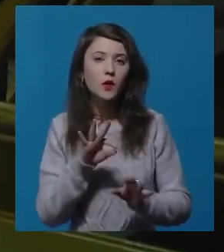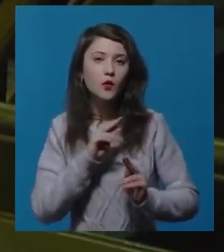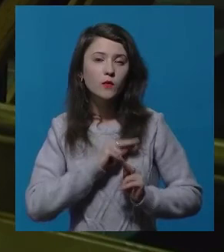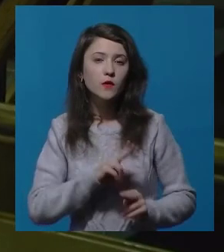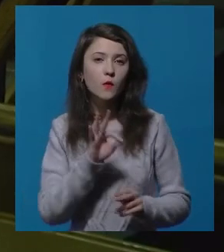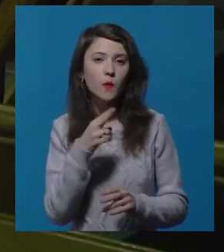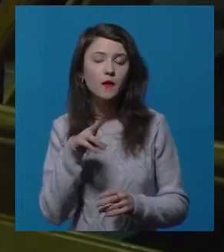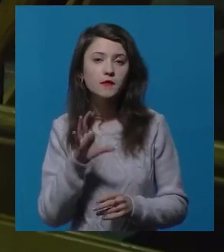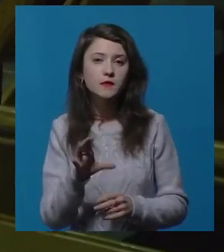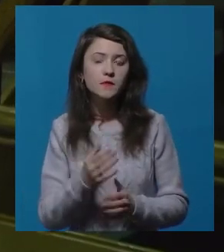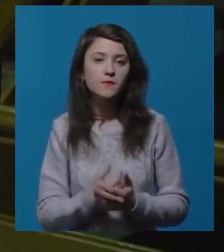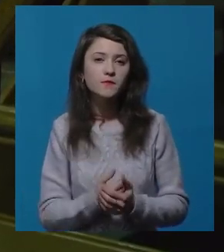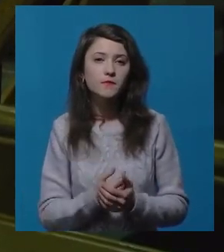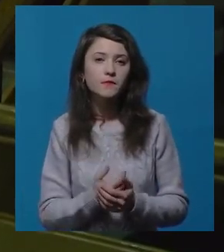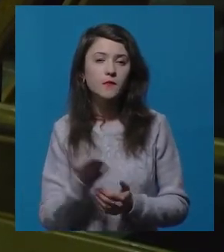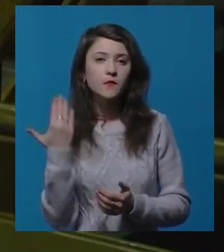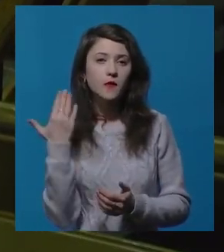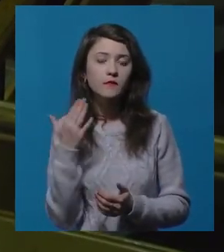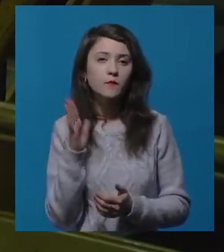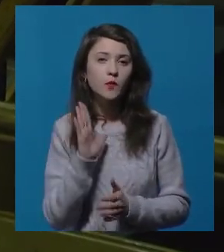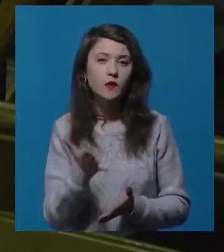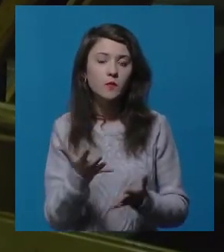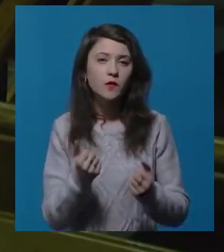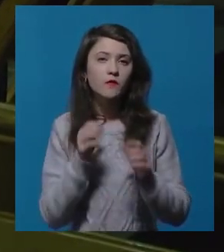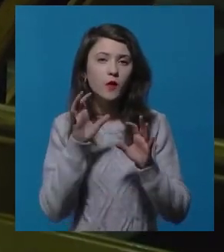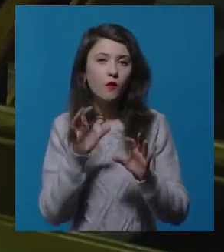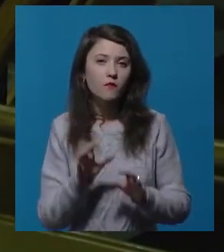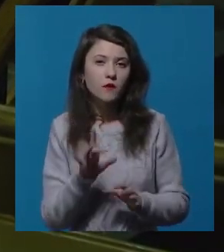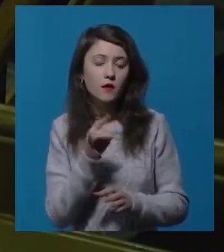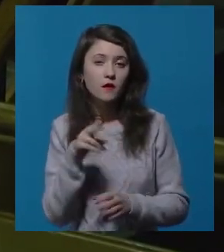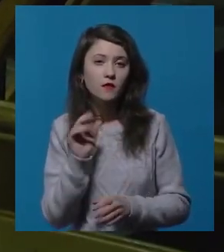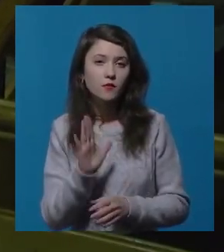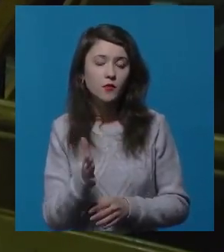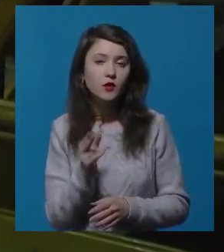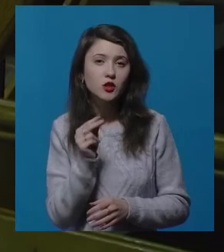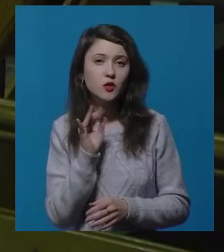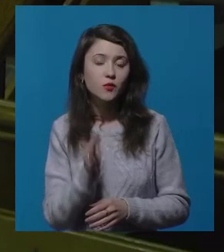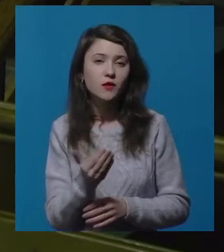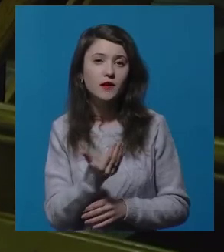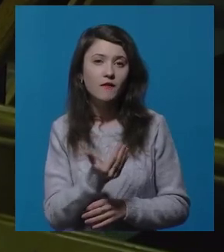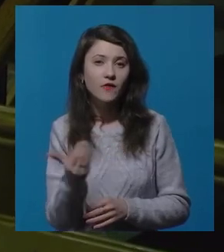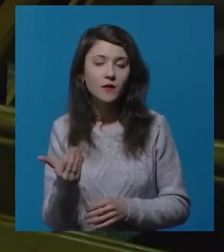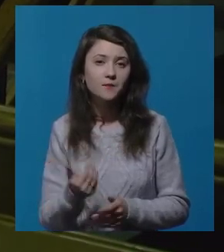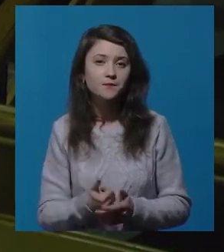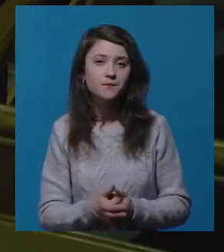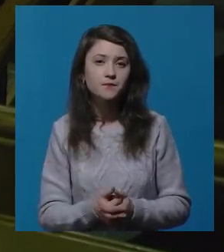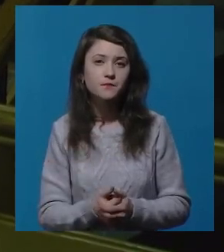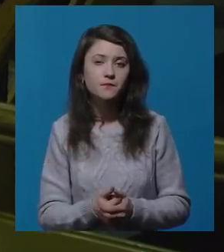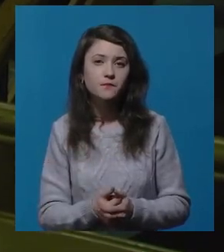кодекс. Невдовзі, скоріш за все, він буде прийнятий Верховною Радою. Власне, чи будете ви і